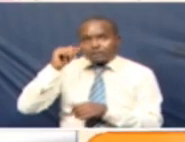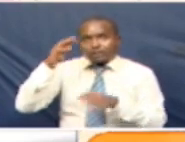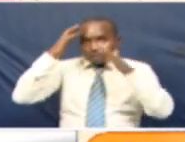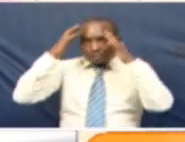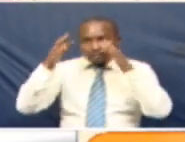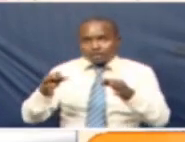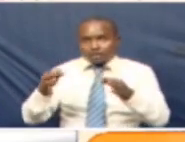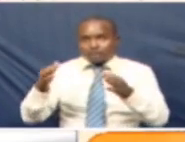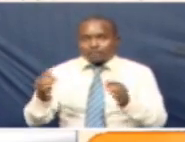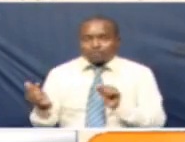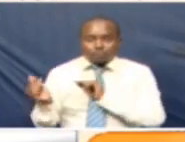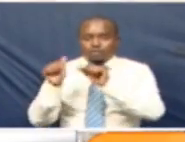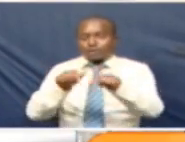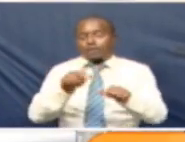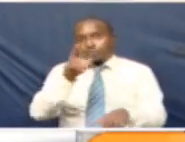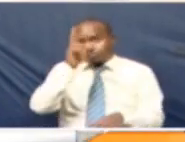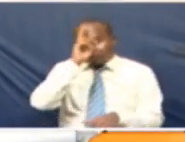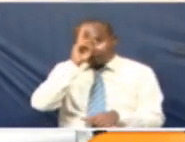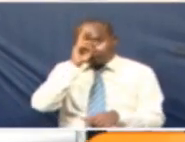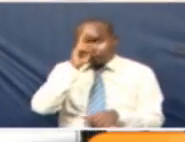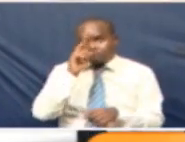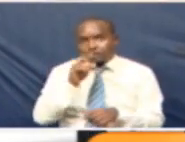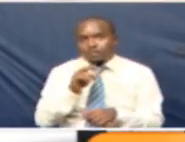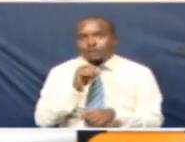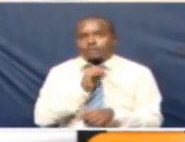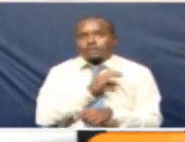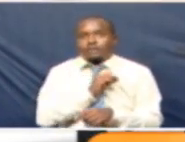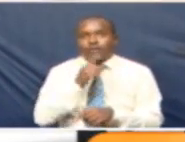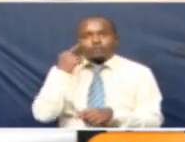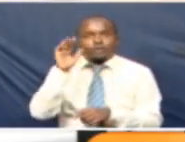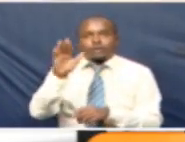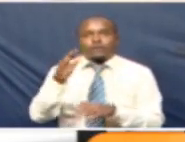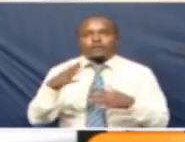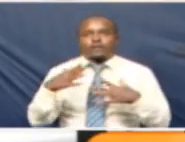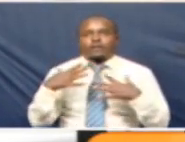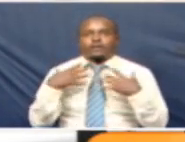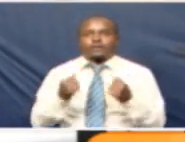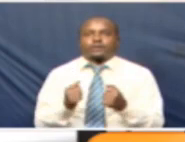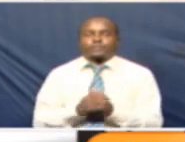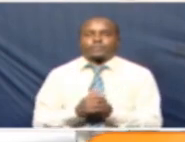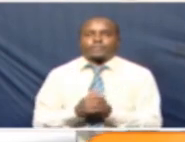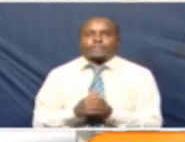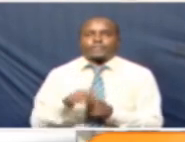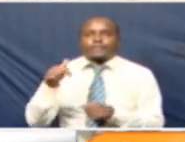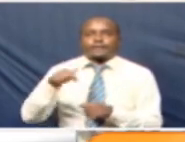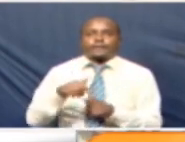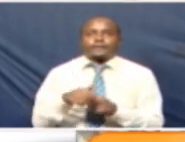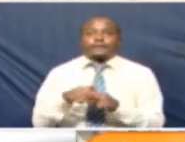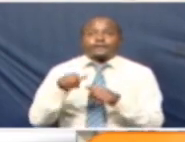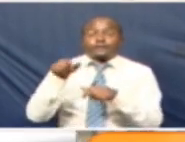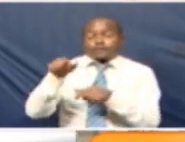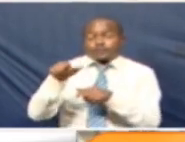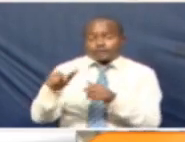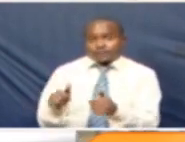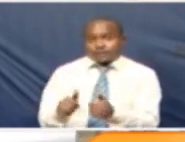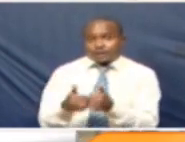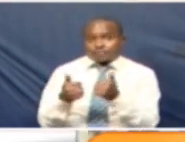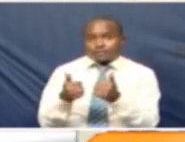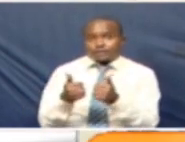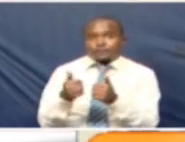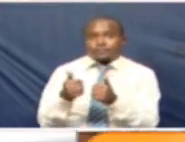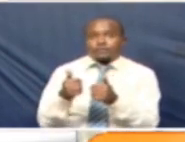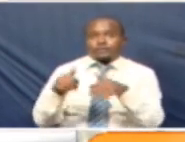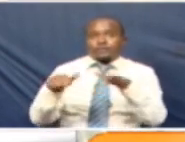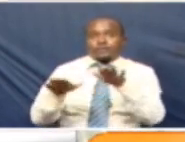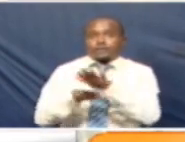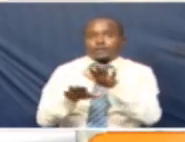wa kujisalimisha kwa polisi, wakihofia usalama wao. Yes, this morning, 8:30. Up to now. Haya yanajiri huku naibu